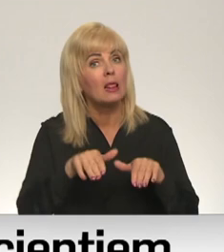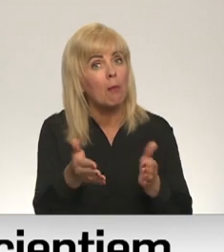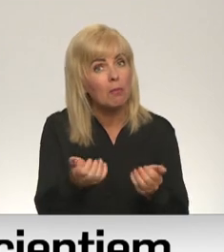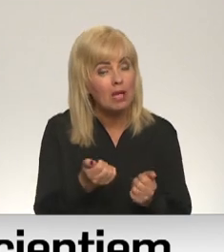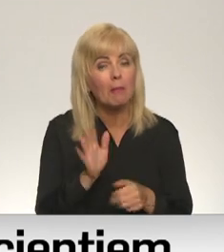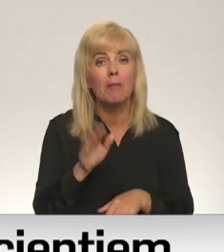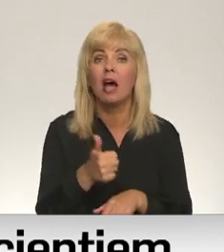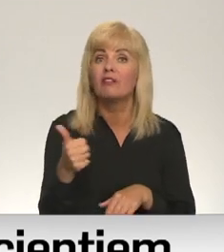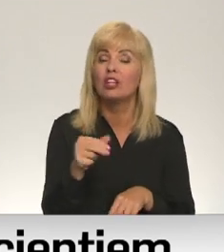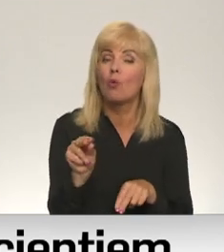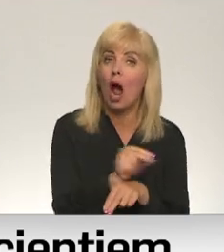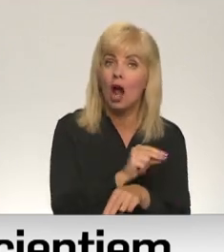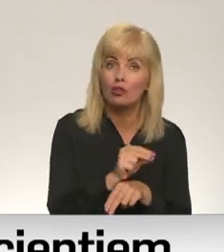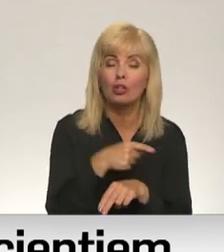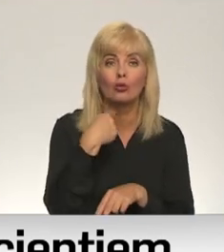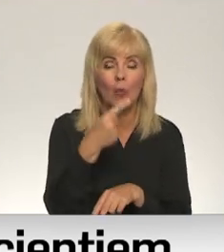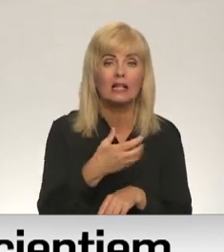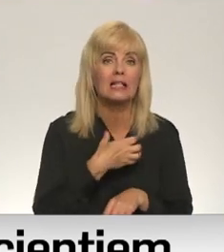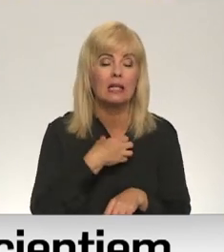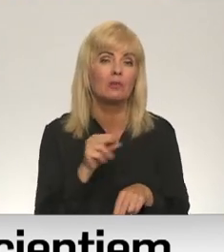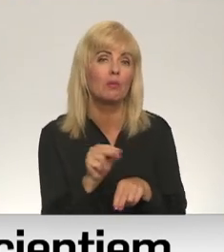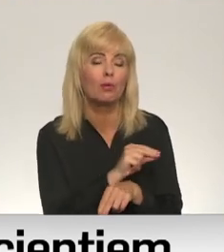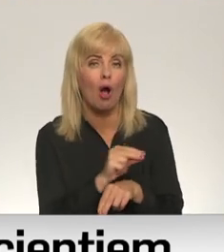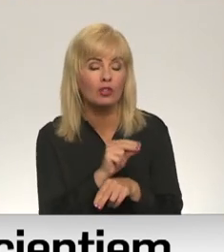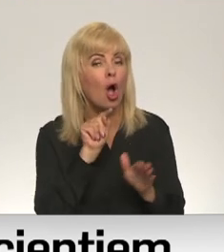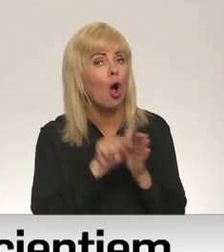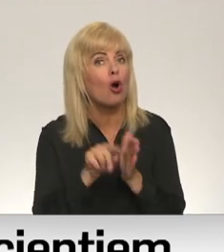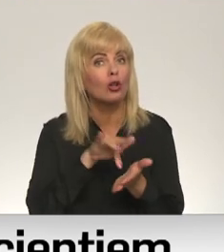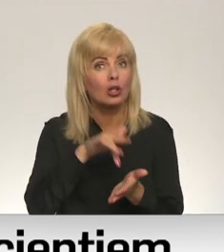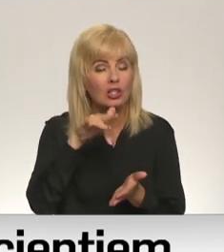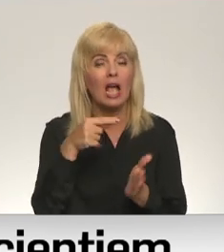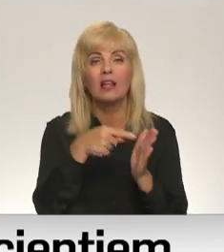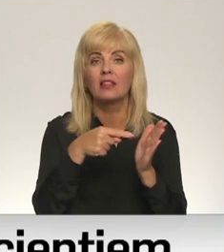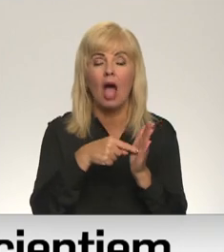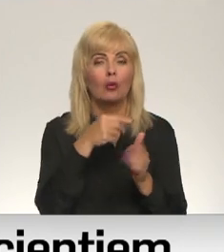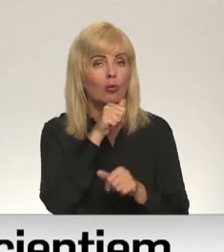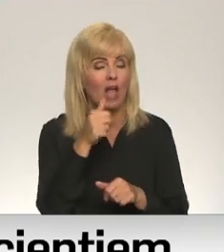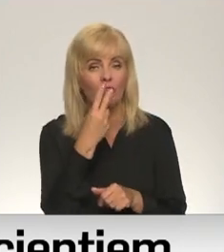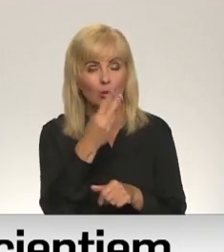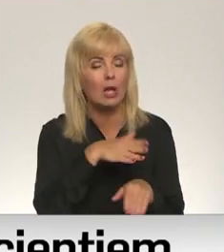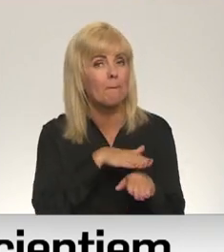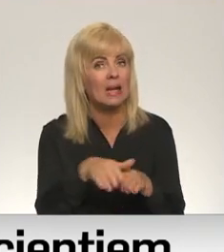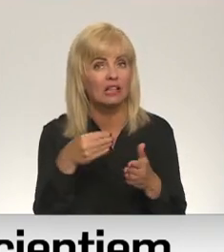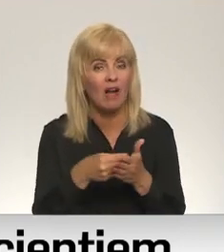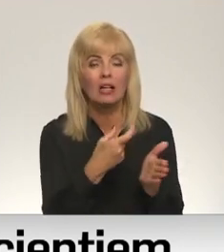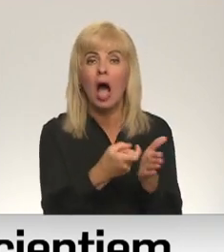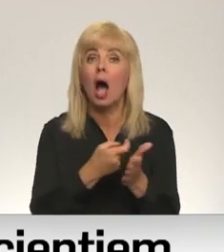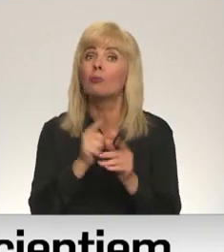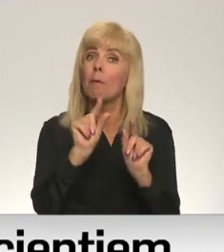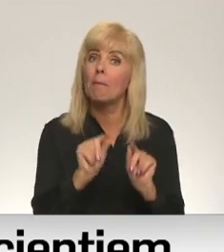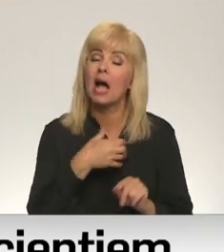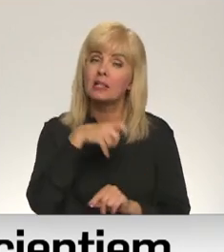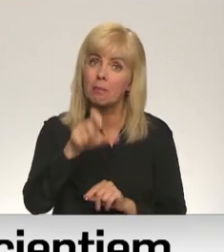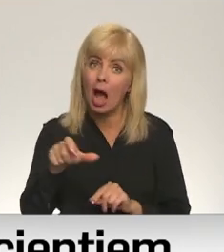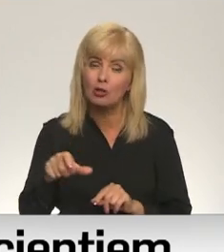viņu ārstēšanu, norāda slimību profilakses un kontroles centrā. Šos datus gan nevarot uzskatīt par pilnvērtīgiem, jo aptaujāti maz pacientu un